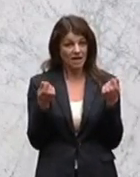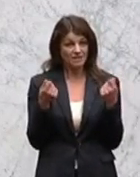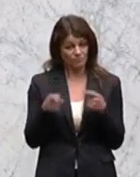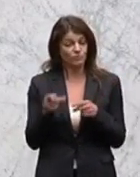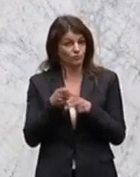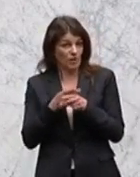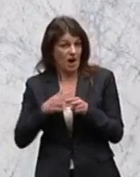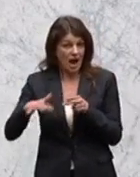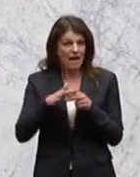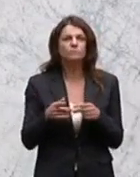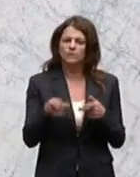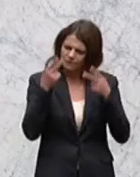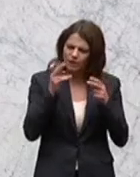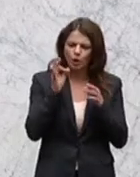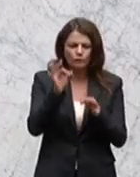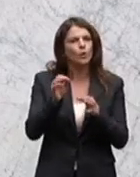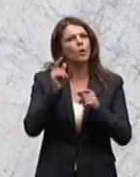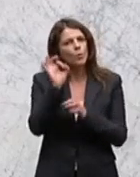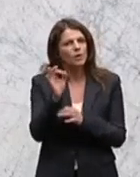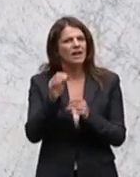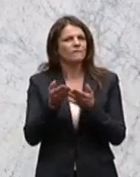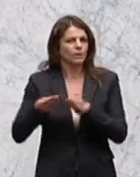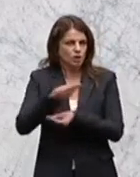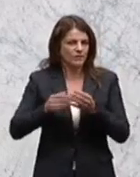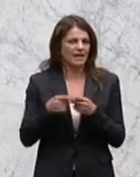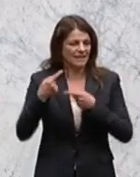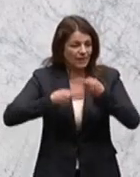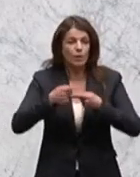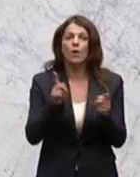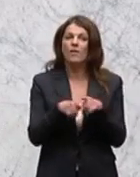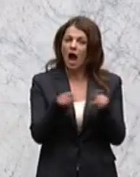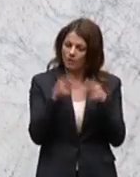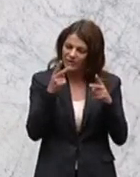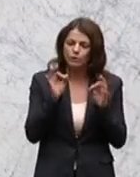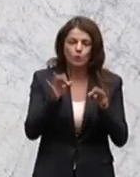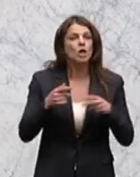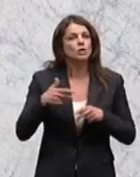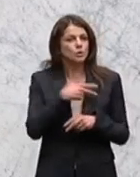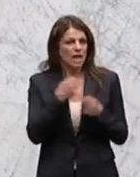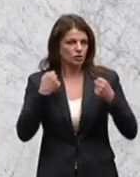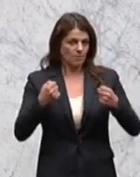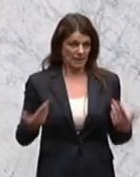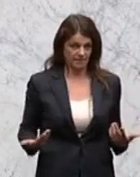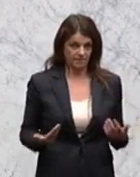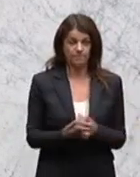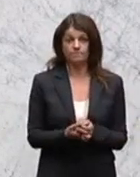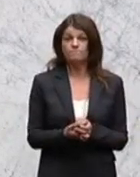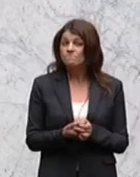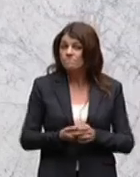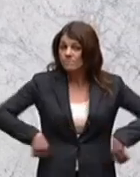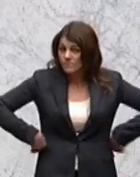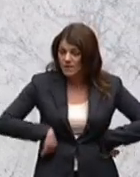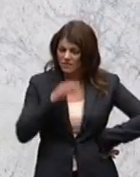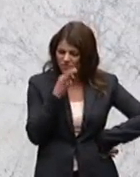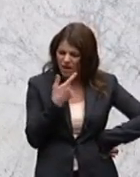vom Zentralismus. Es muss nur klare Einnahmen- und Ausgabenverantwortung geben. Da gibt es tatsächlich